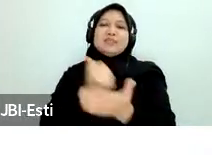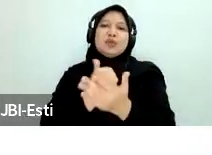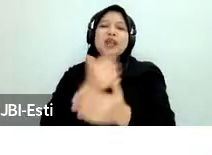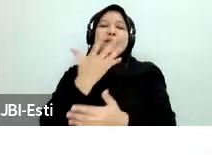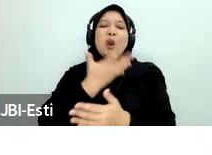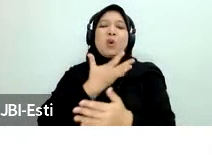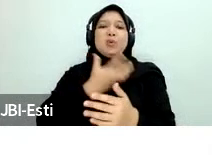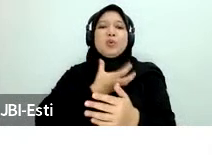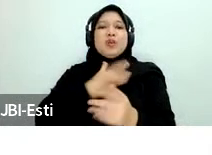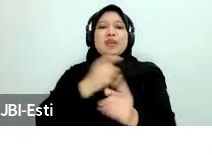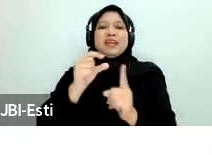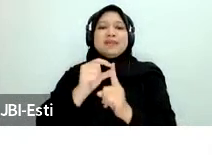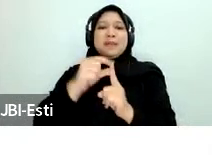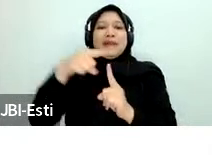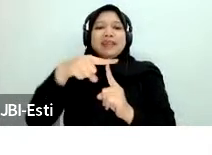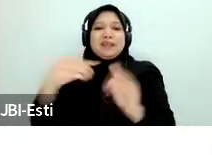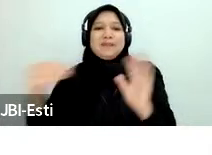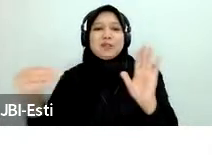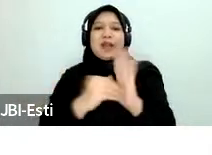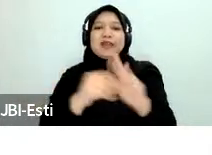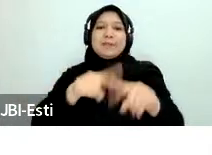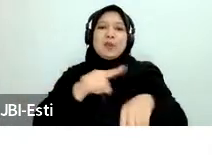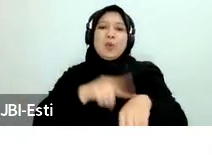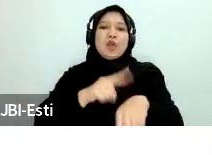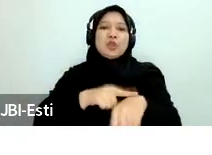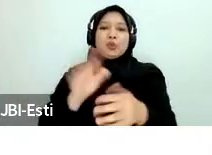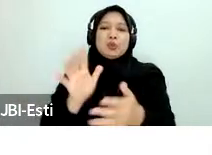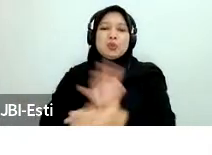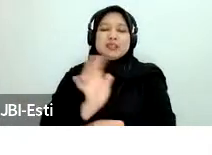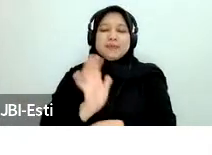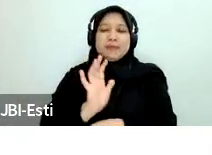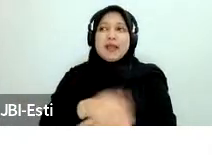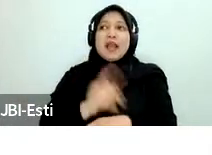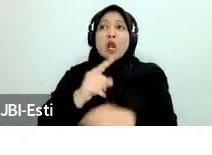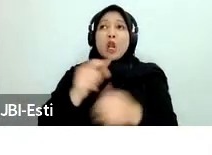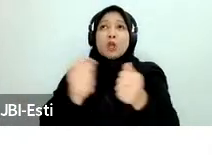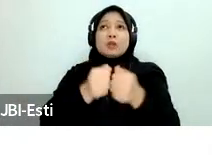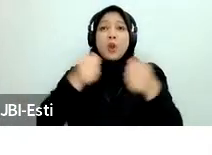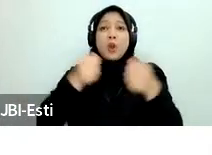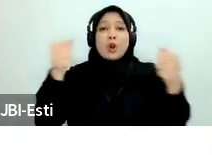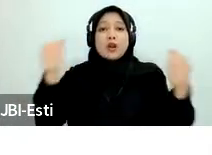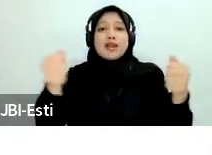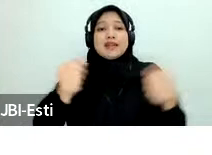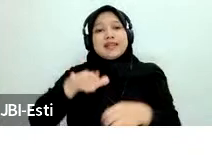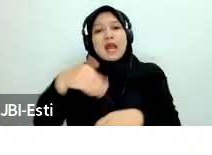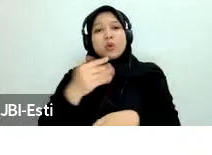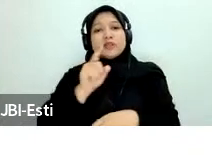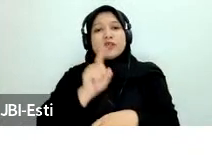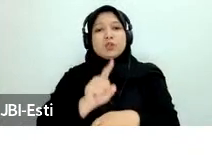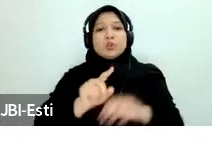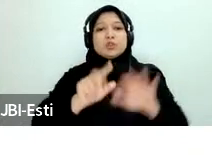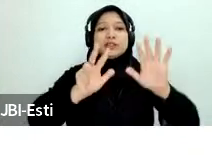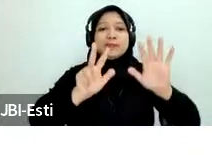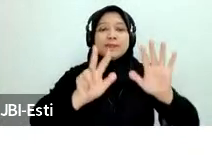entah biaya itu kalau kita lihat Koran tahun 80-an dengan